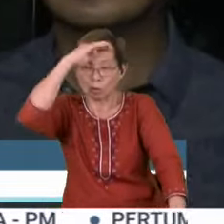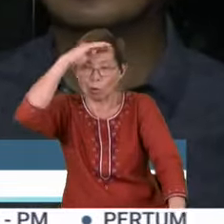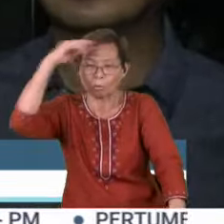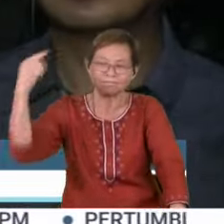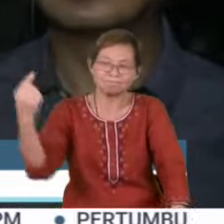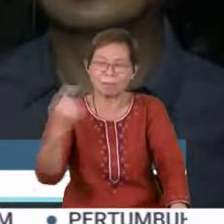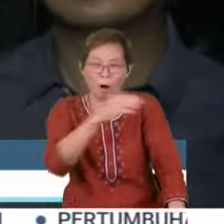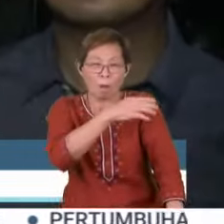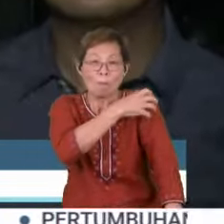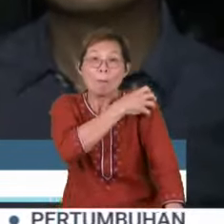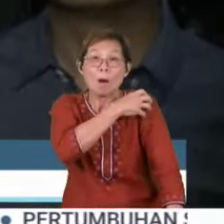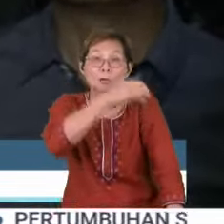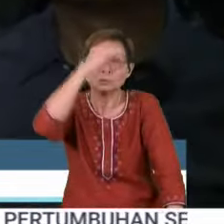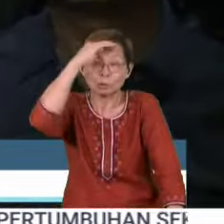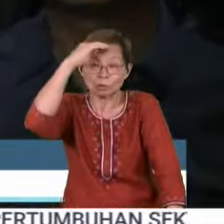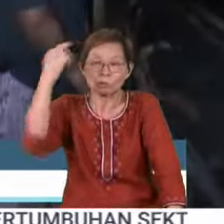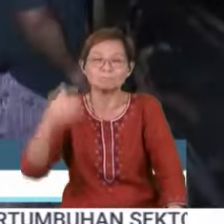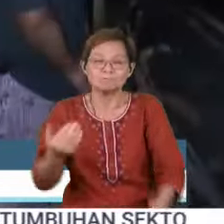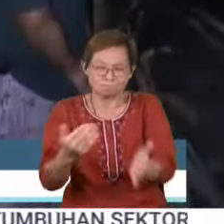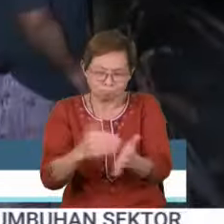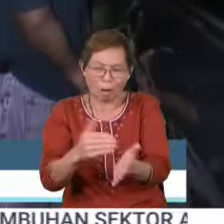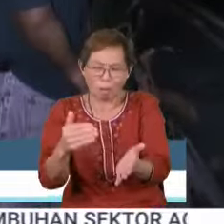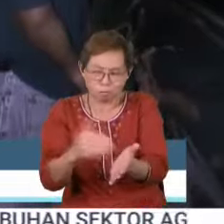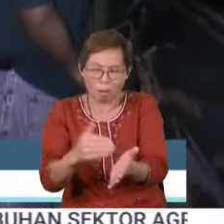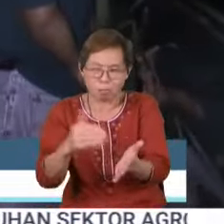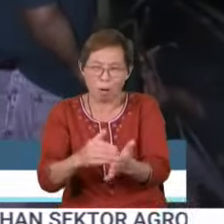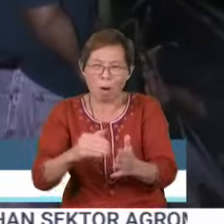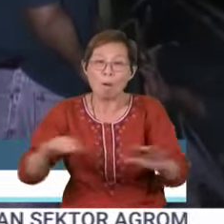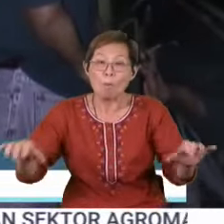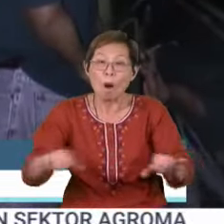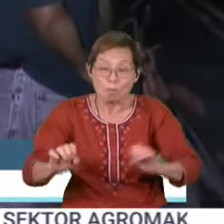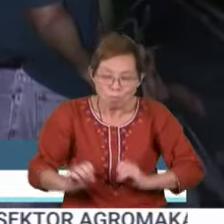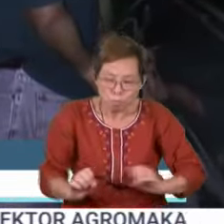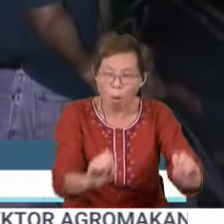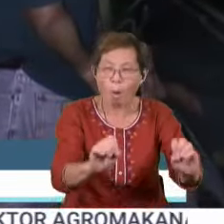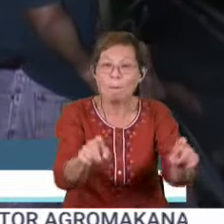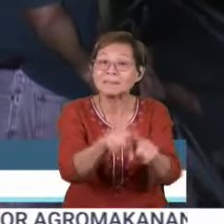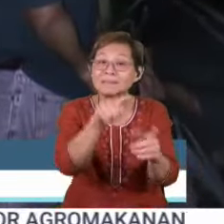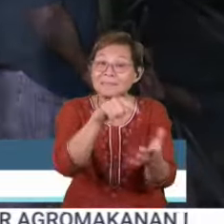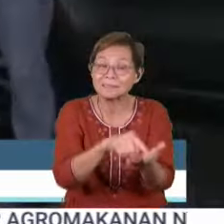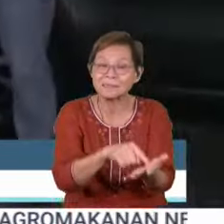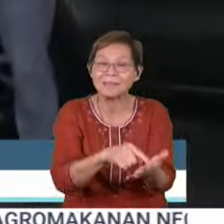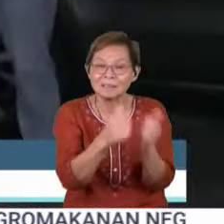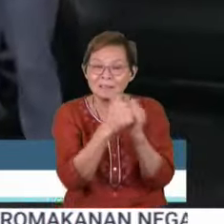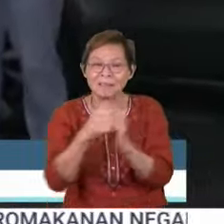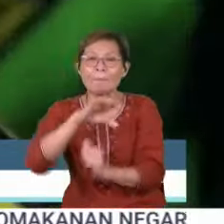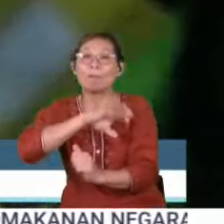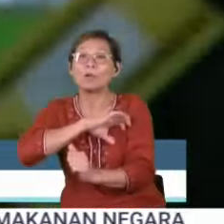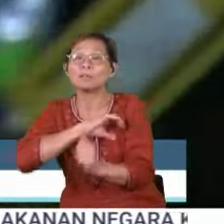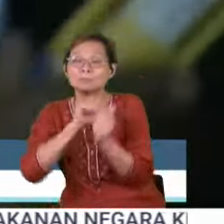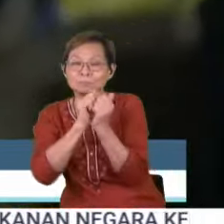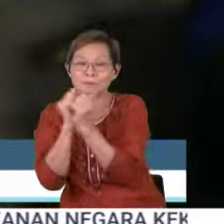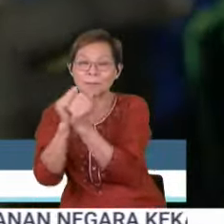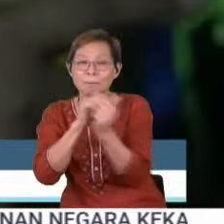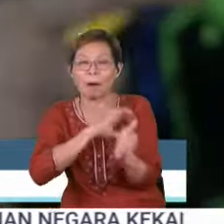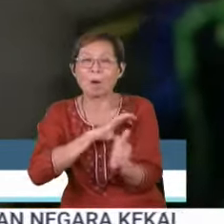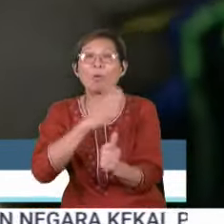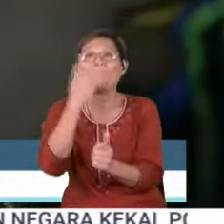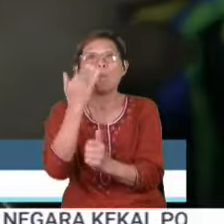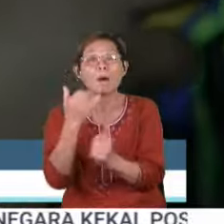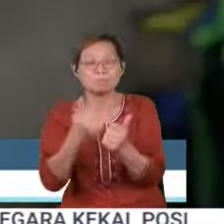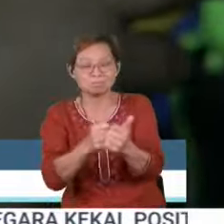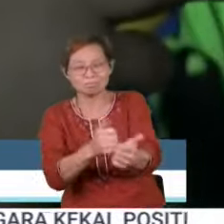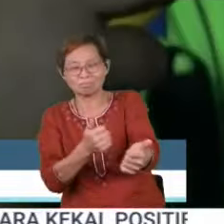sentiasa secara rutin melakukan operasi-operasi sebegini bersama dengan pihak polis bagi maksud